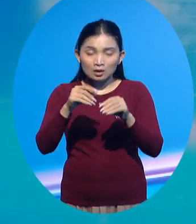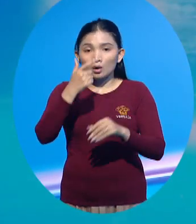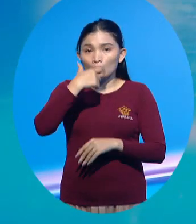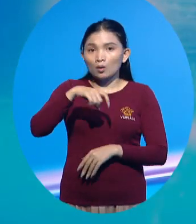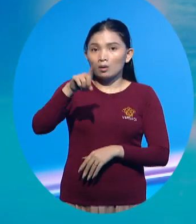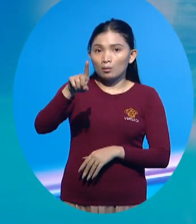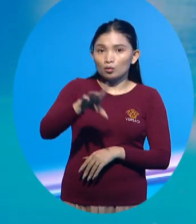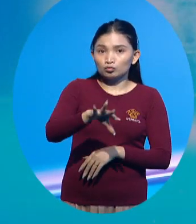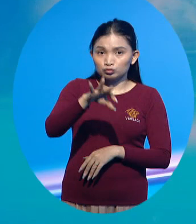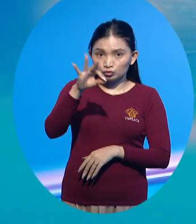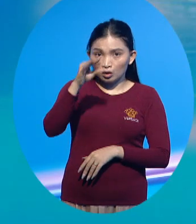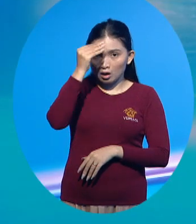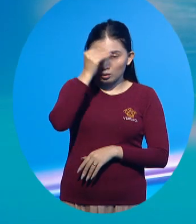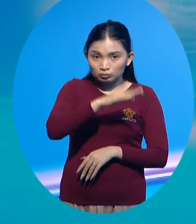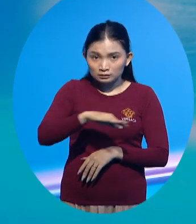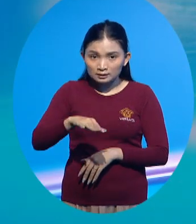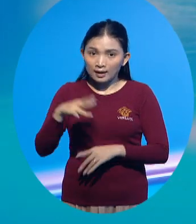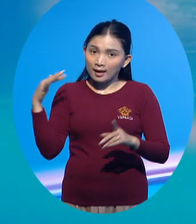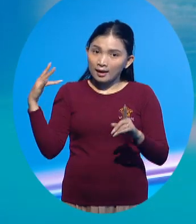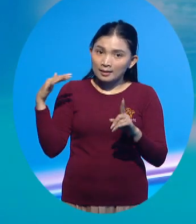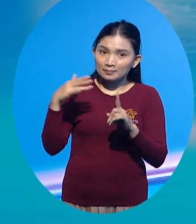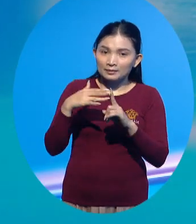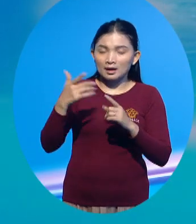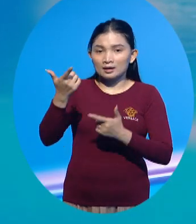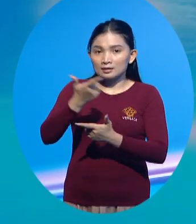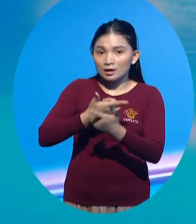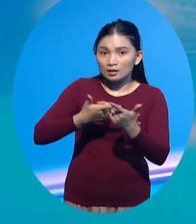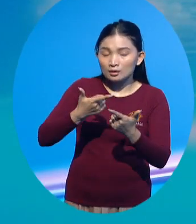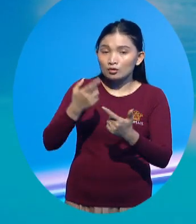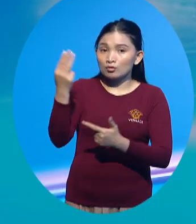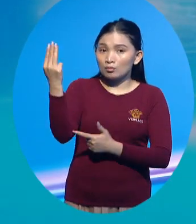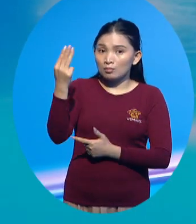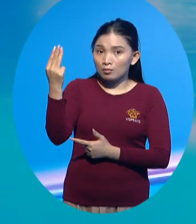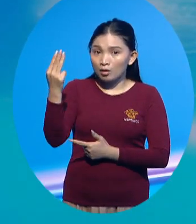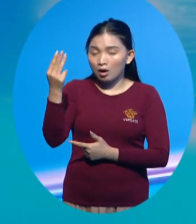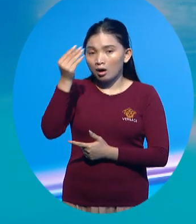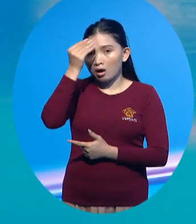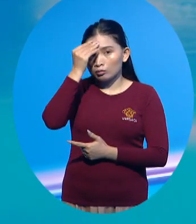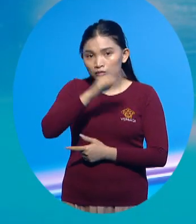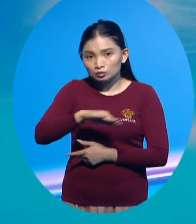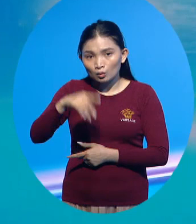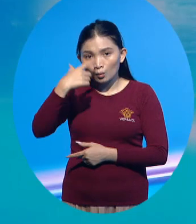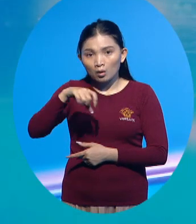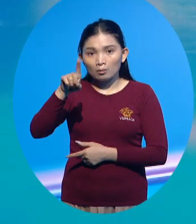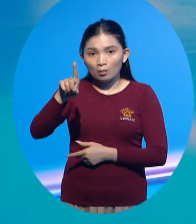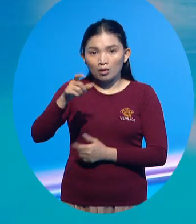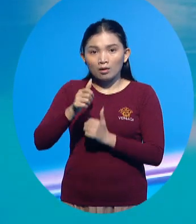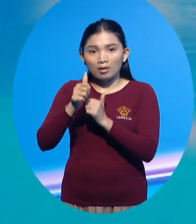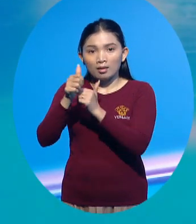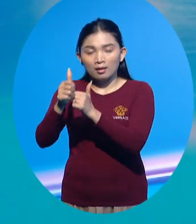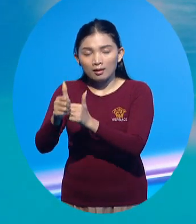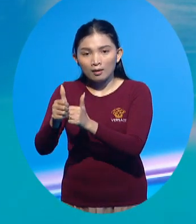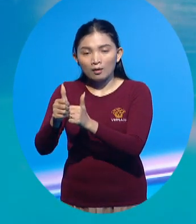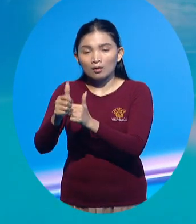và trung học cơ sở trên địa bàn quận tham gia buổi giao lưu với chủ đề Gương điển hình học sinh quận 1 thi đua thực hiện 5 điều Bác Hồ dạy năm học